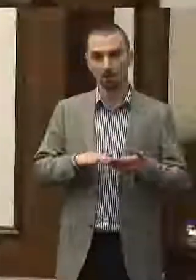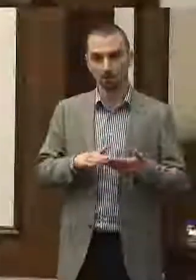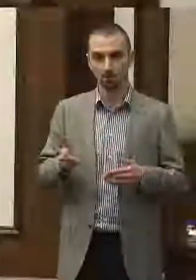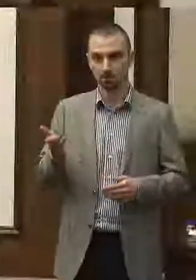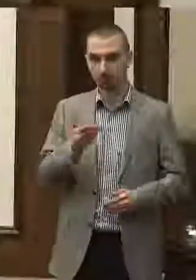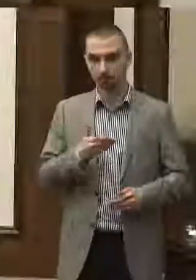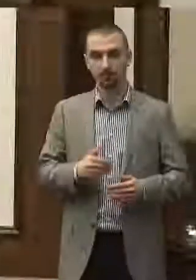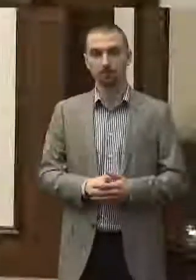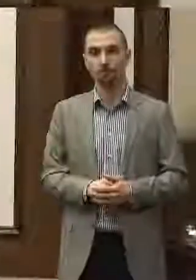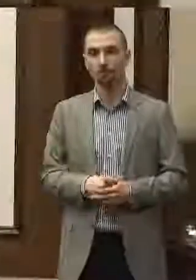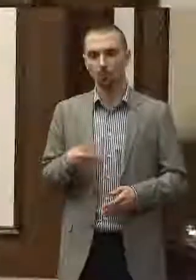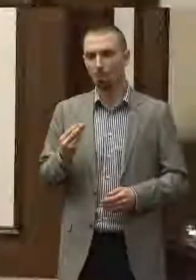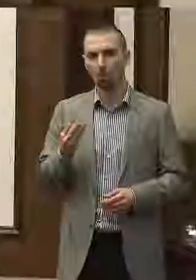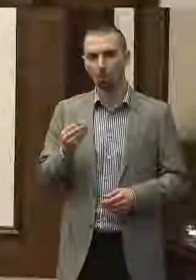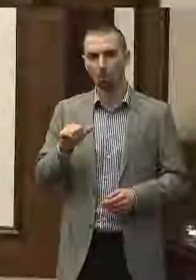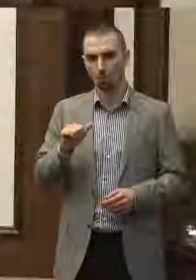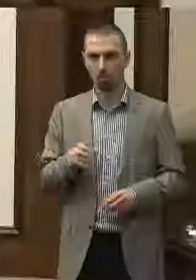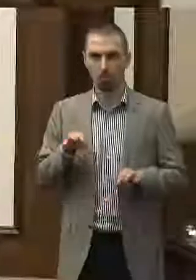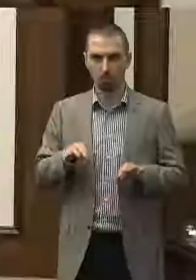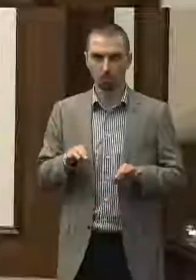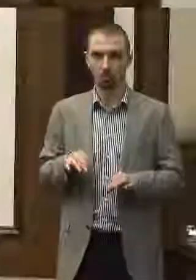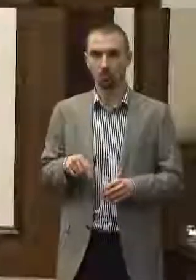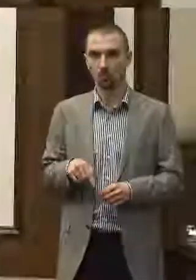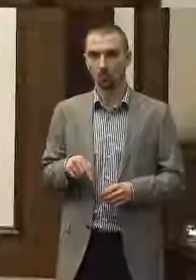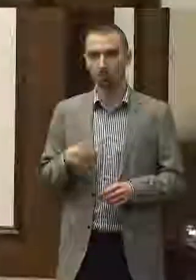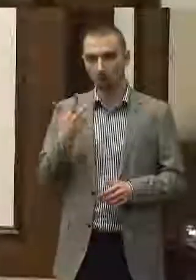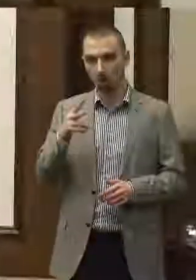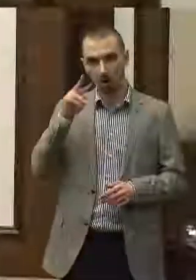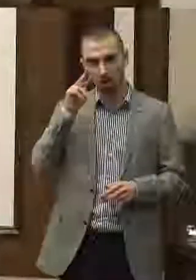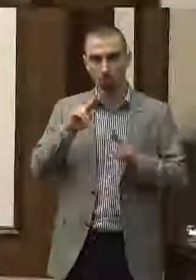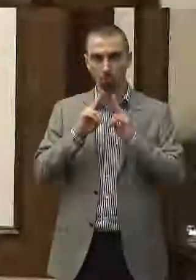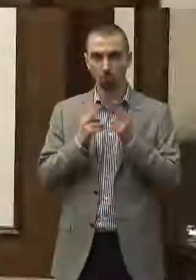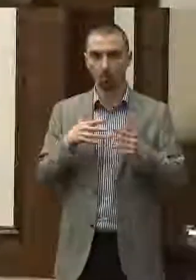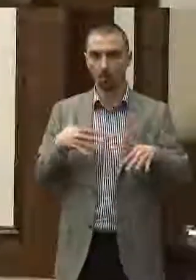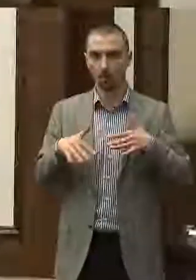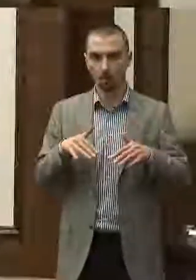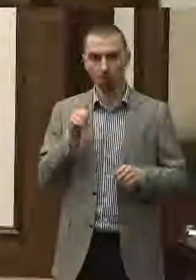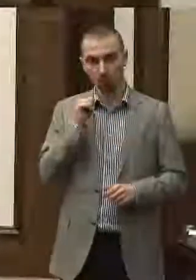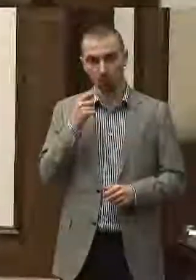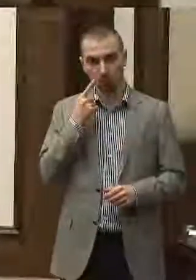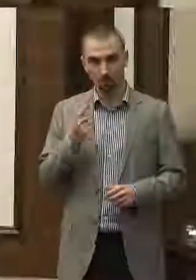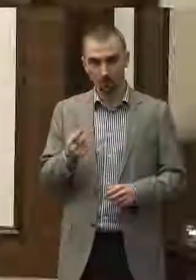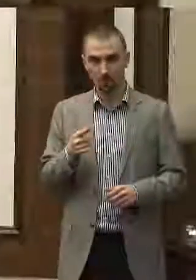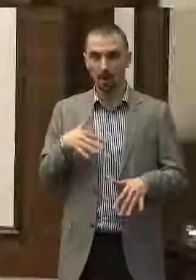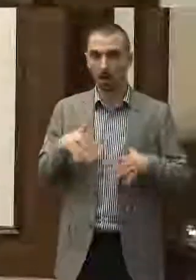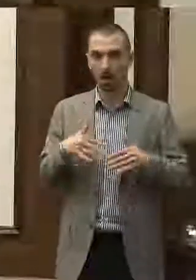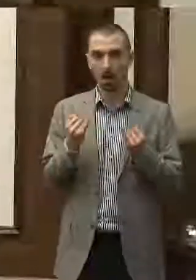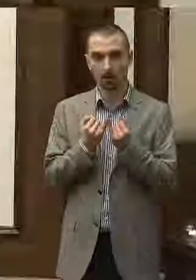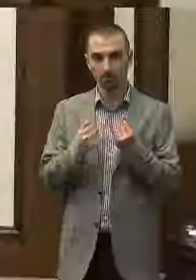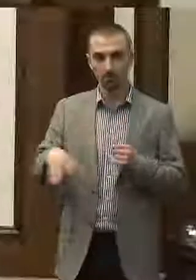bugünün anlam ve öneminin az evvel Sayın Başkan ifade etti, 3 Aralık Dünya Engelliler Günü ile ilgili. Engelli